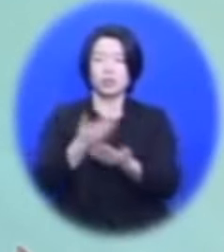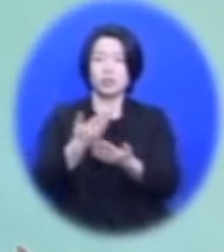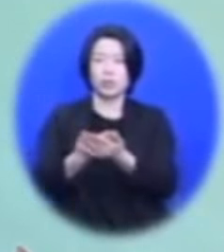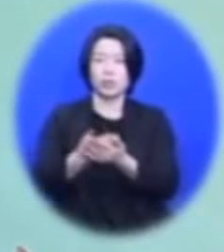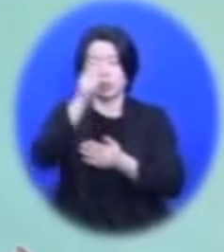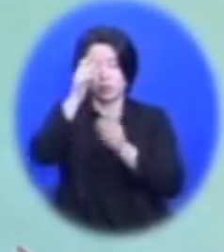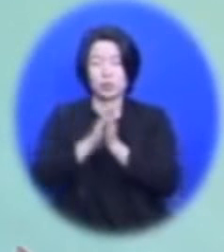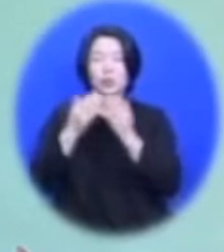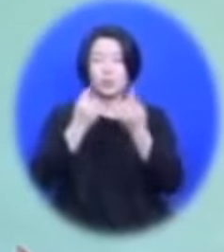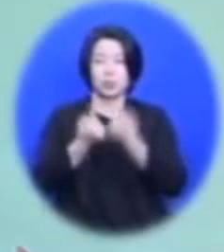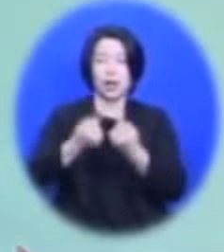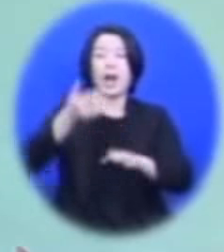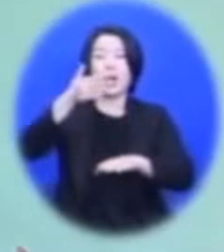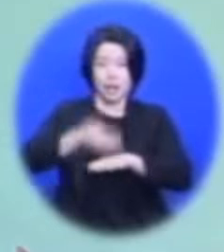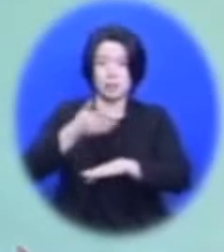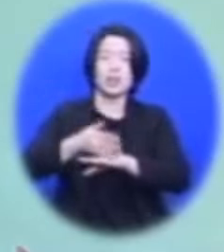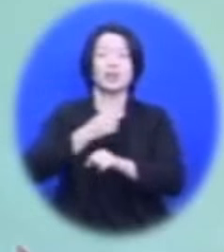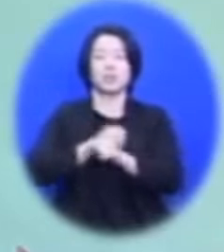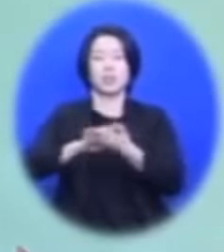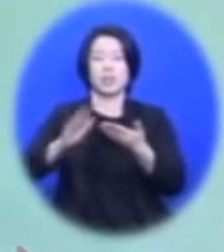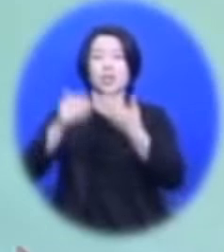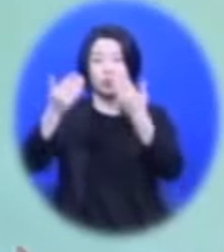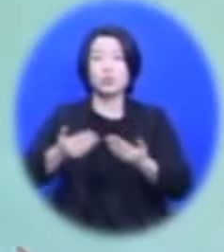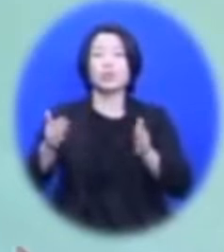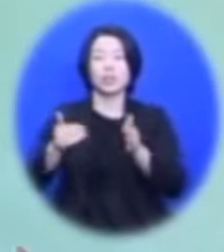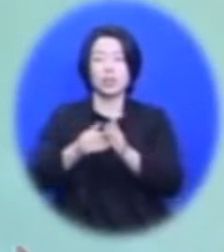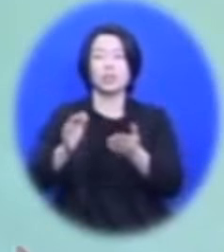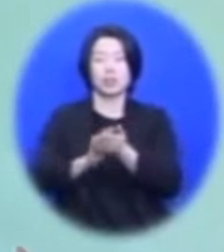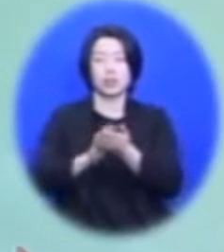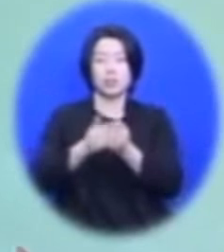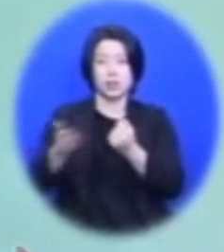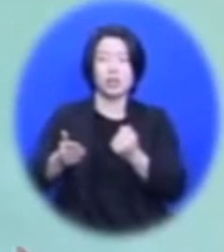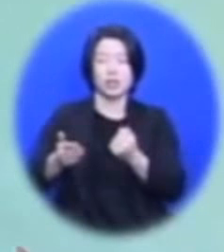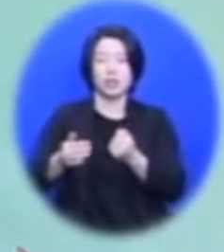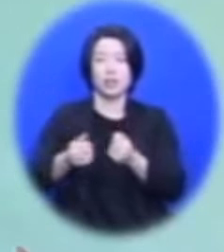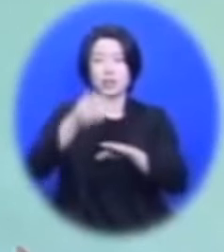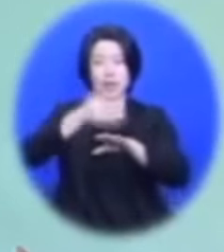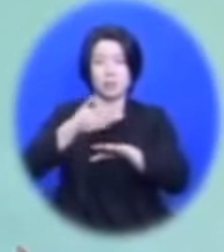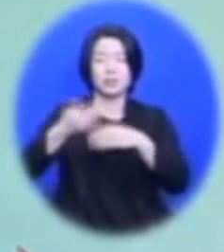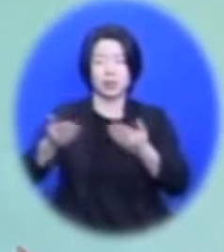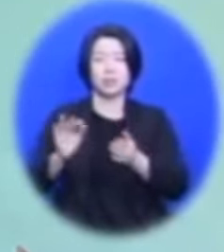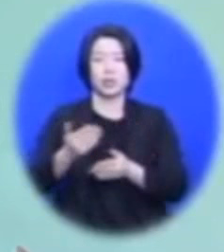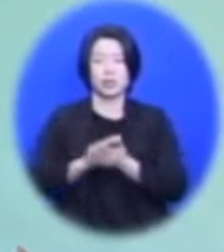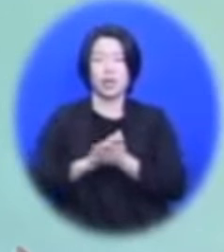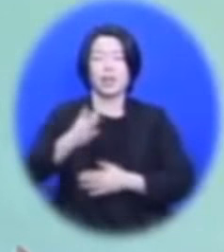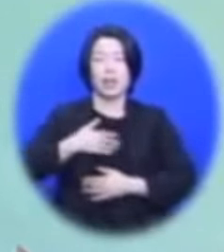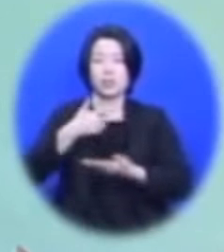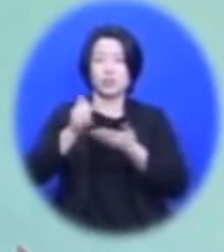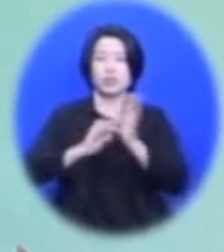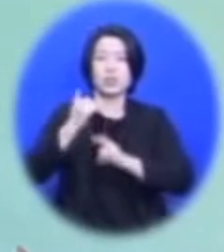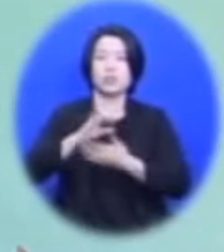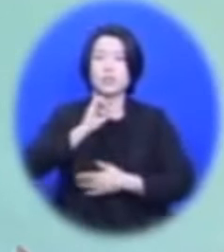기도하기보다 감사합니다, 주님. 주셨으니까. 승리는 하나님이 주시는 거니까. 나는 주 예수님만 바라보는